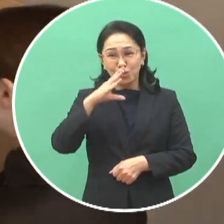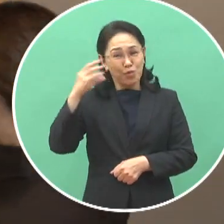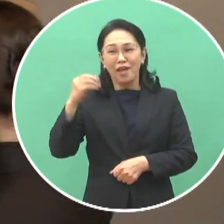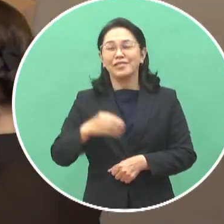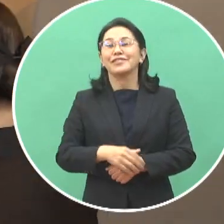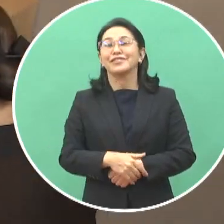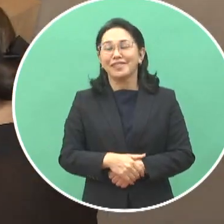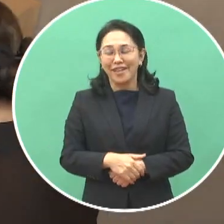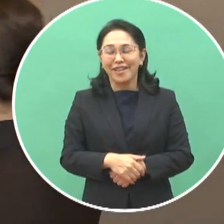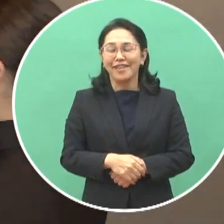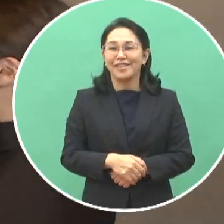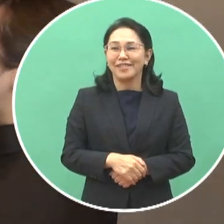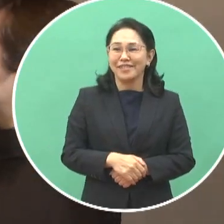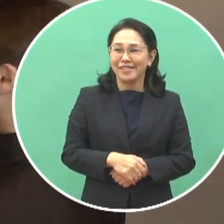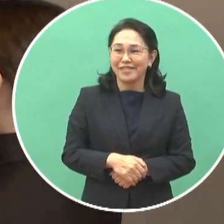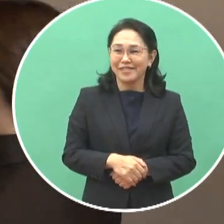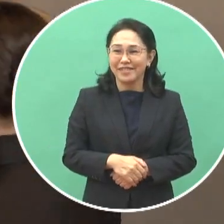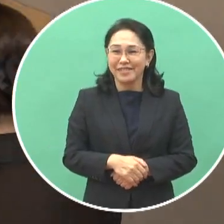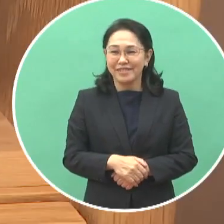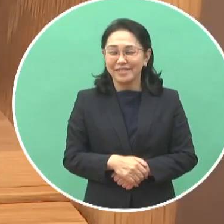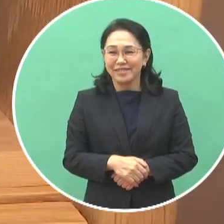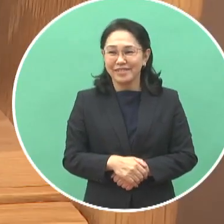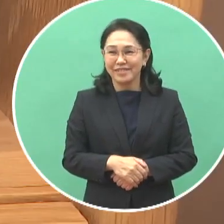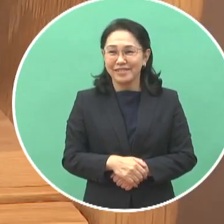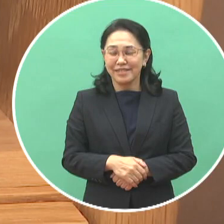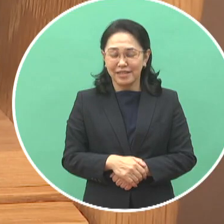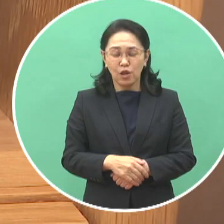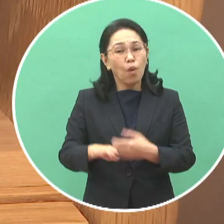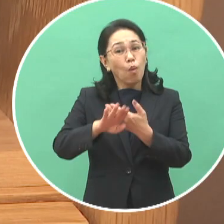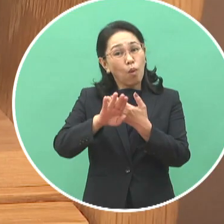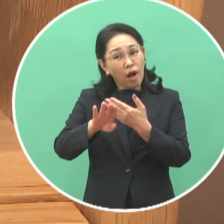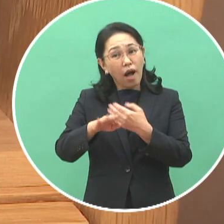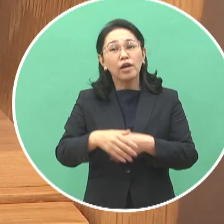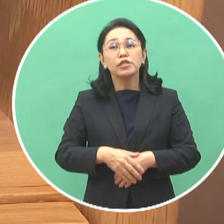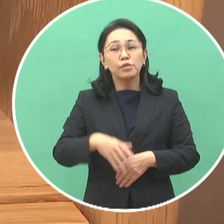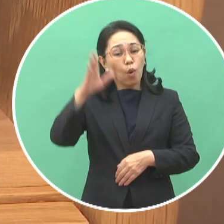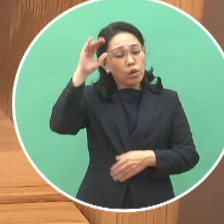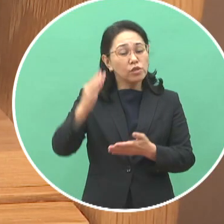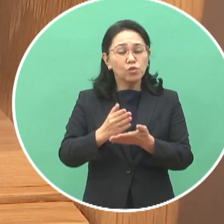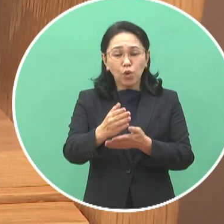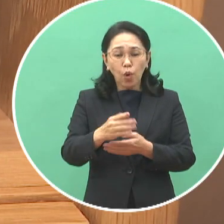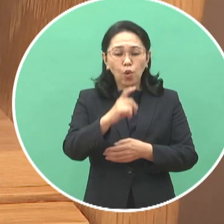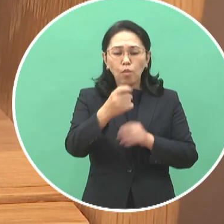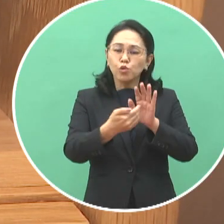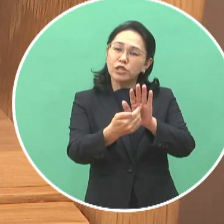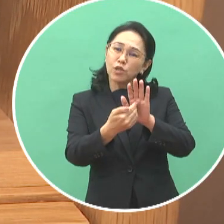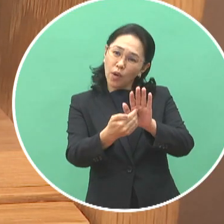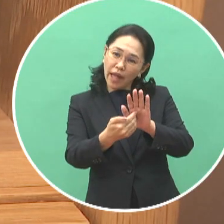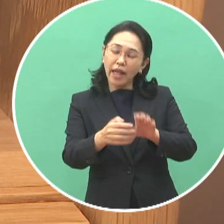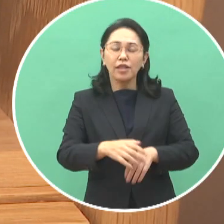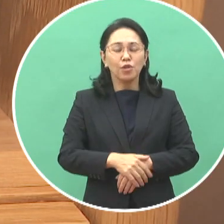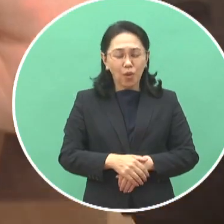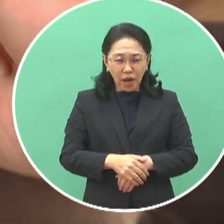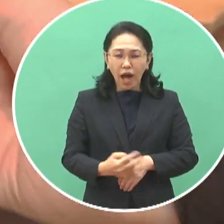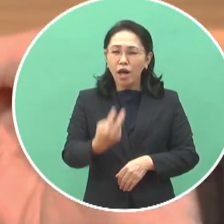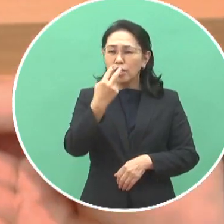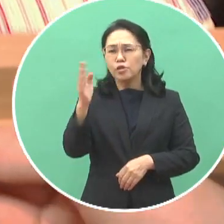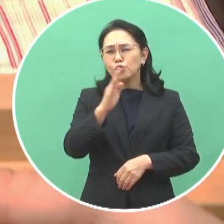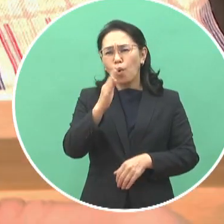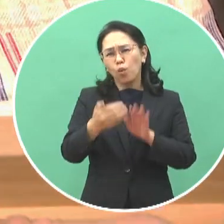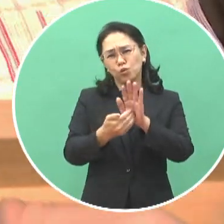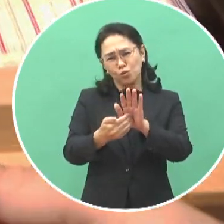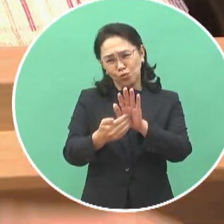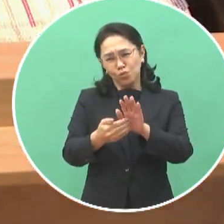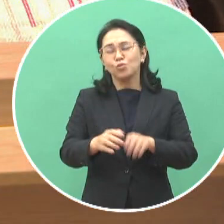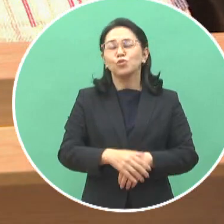ね。 汚れちゃっても安心ですね。 ですね。 他にも犬用の虫除けスプレーや消臭スプレー、